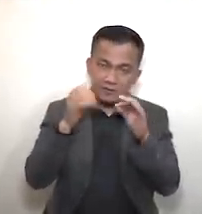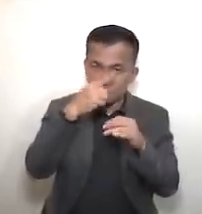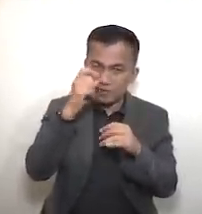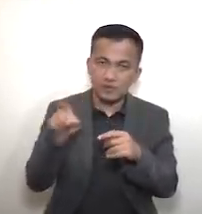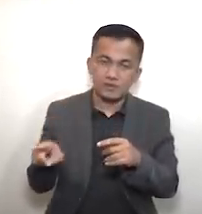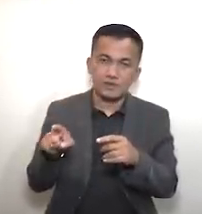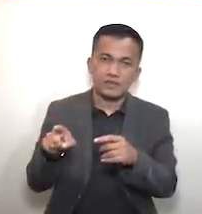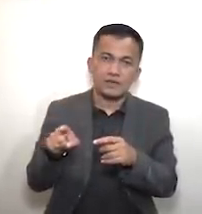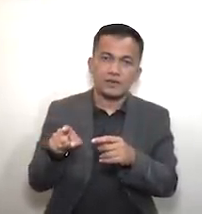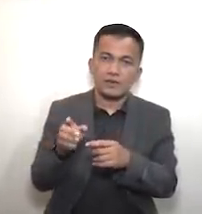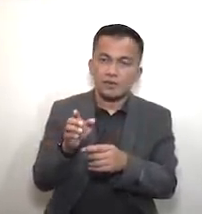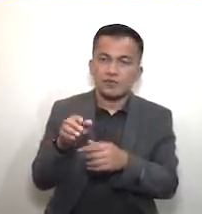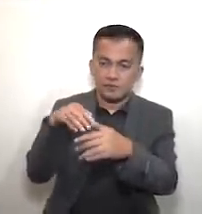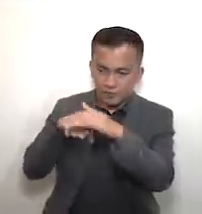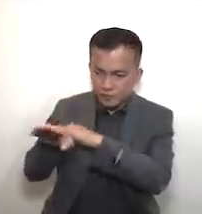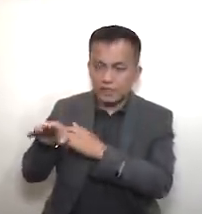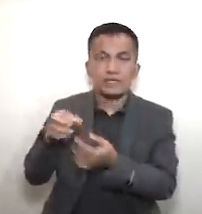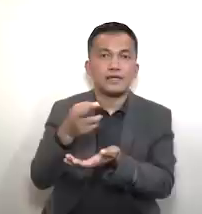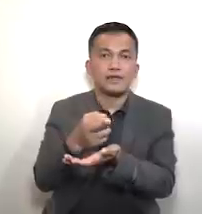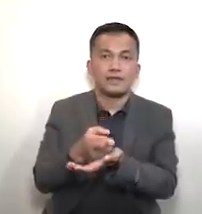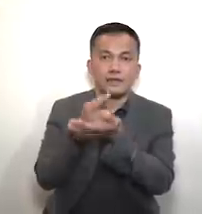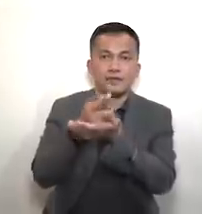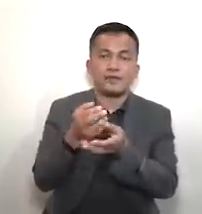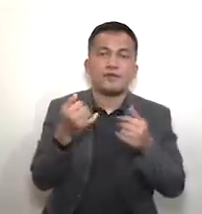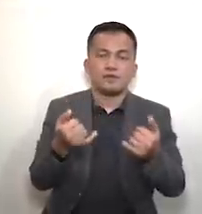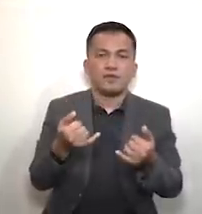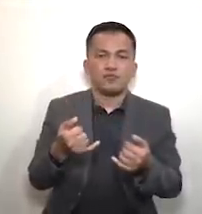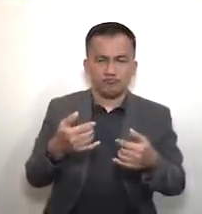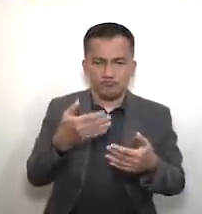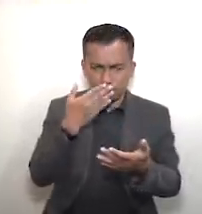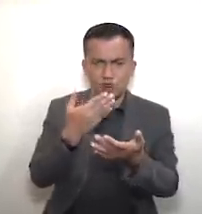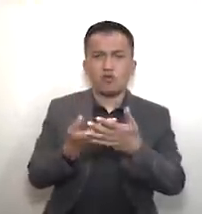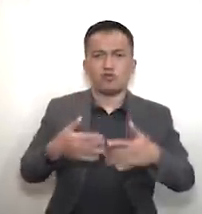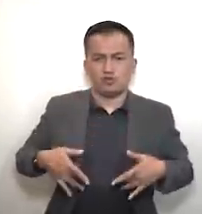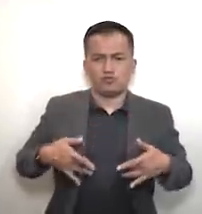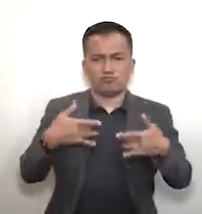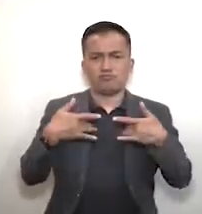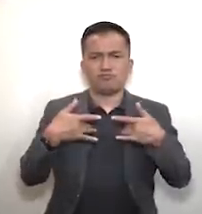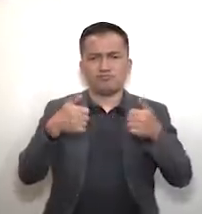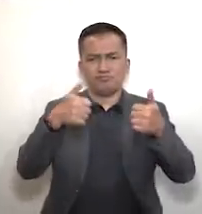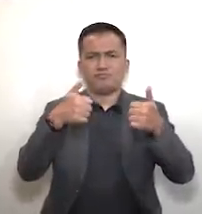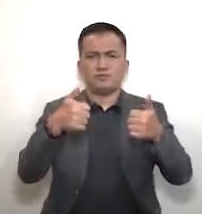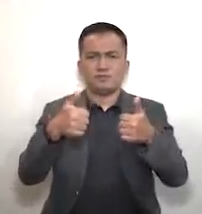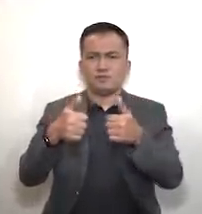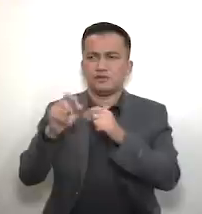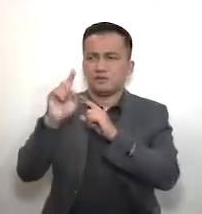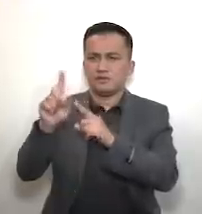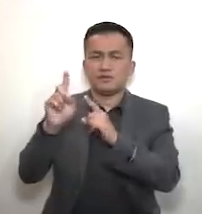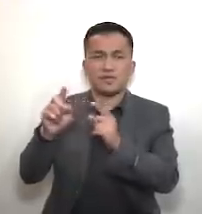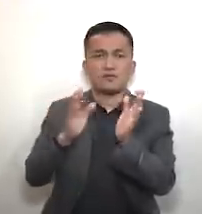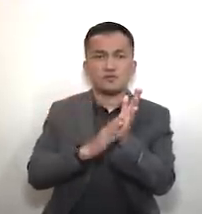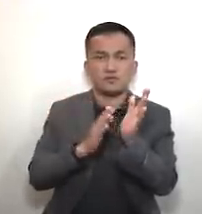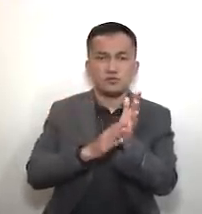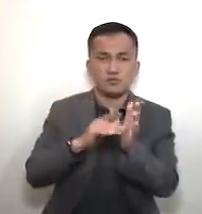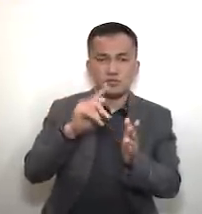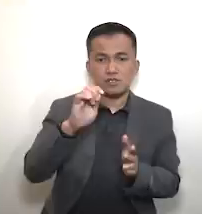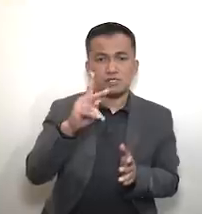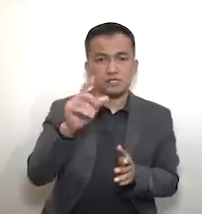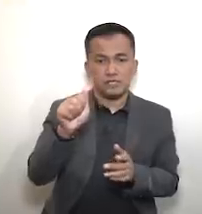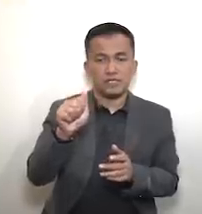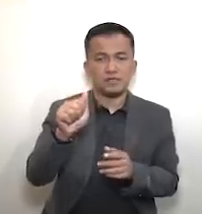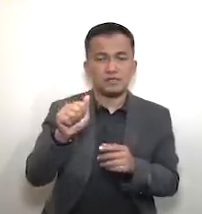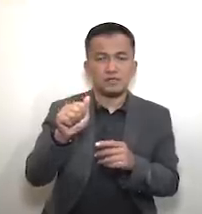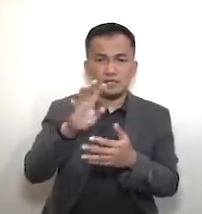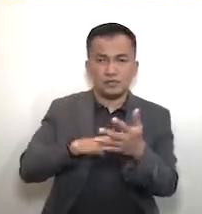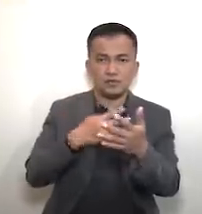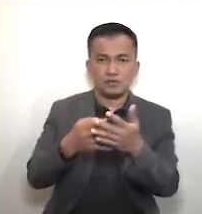siya po ay nagparehab. At ngayon po ay meron na siyang magandang buhay. At siya ngayon ay nag-aaral sa TESDA. Siya po ay naka-schedule